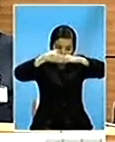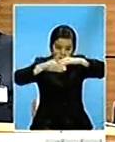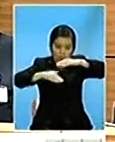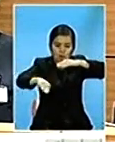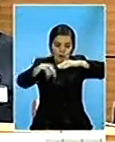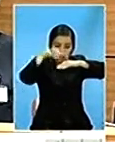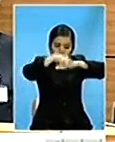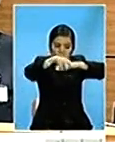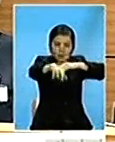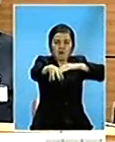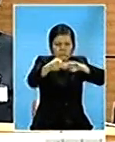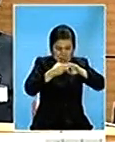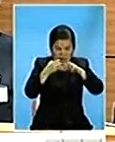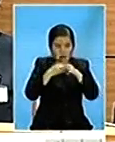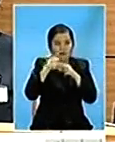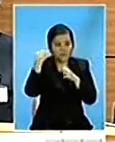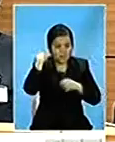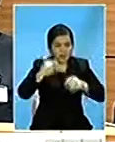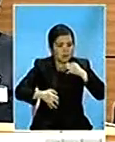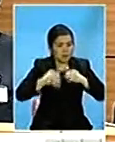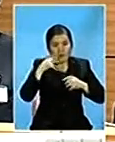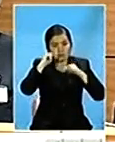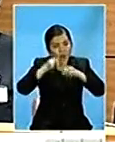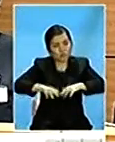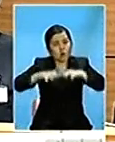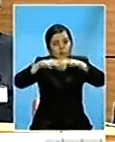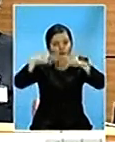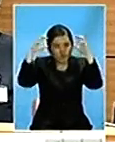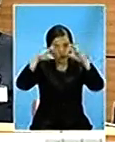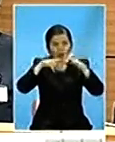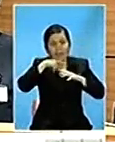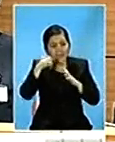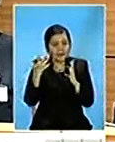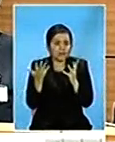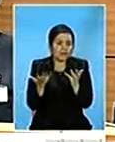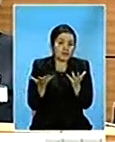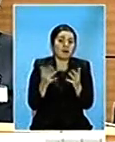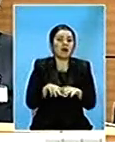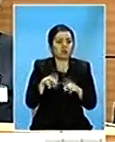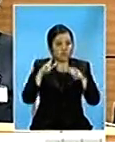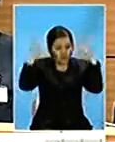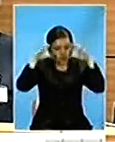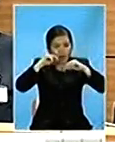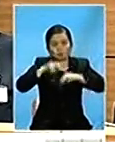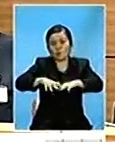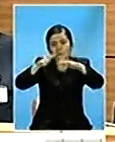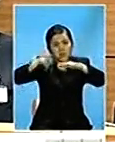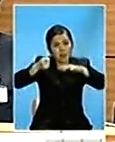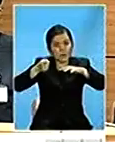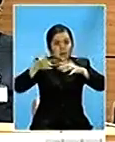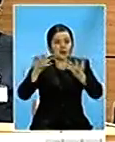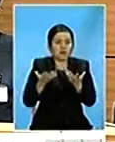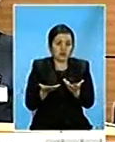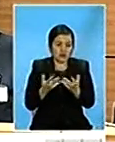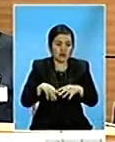เนี่ยมันเป็นปัญหาเดือดร้อนจริงๆท่วมกับแล้งผมบอกว่าหน้านี้ท่วมเดี๋ยวก็ท่วมเดี๋ยวก็แล้งถ้าหน้าฝนก็ท่ว